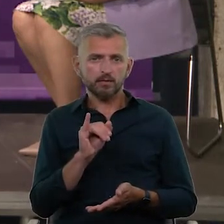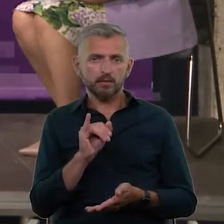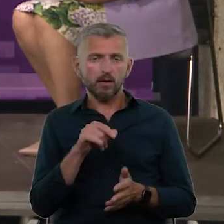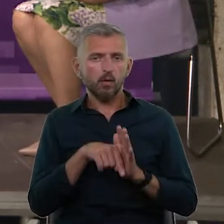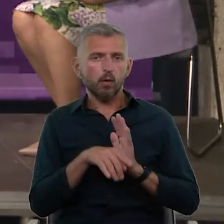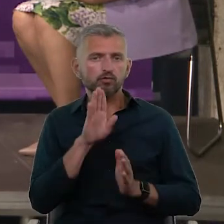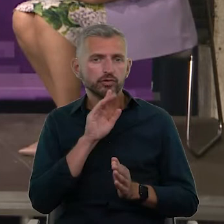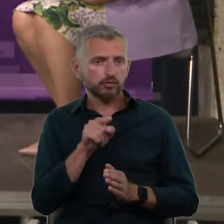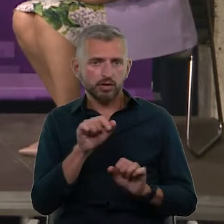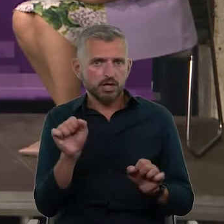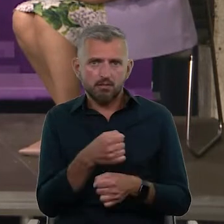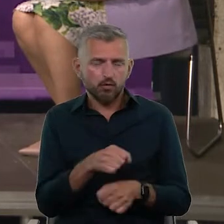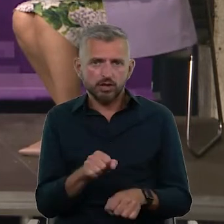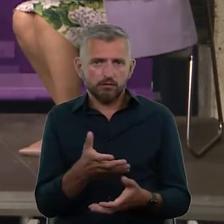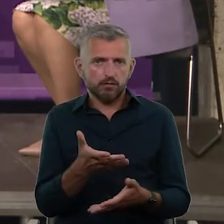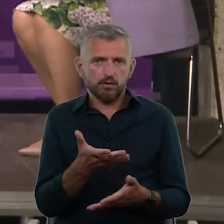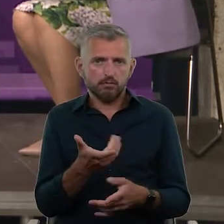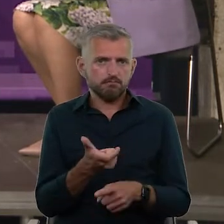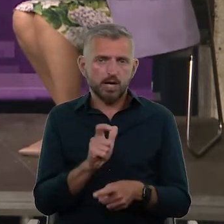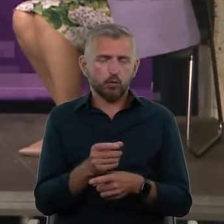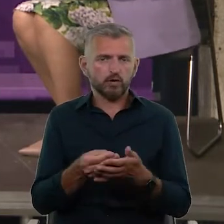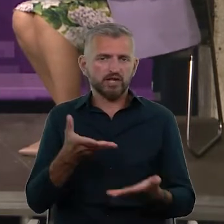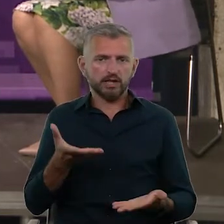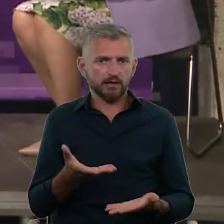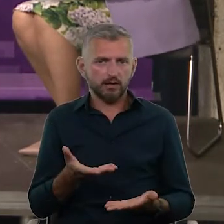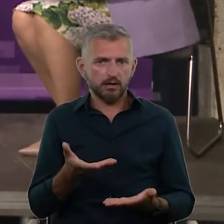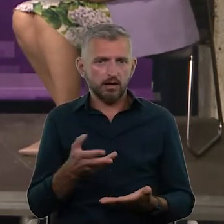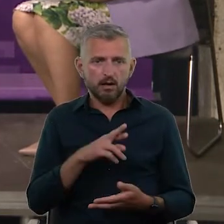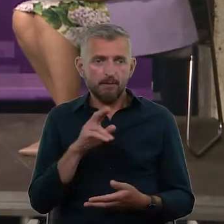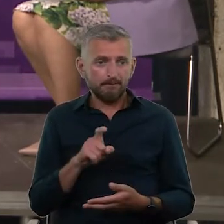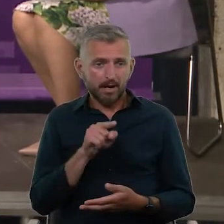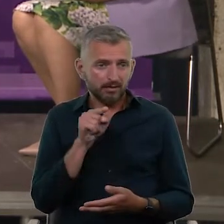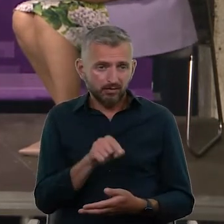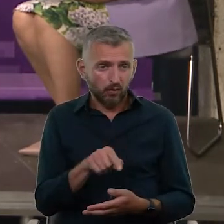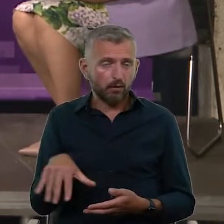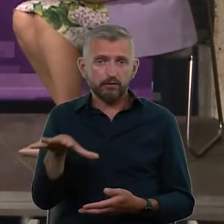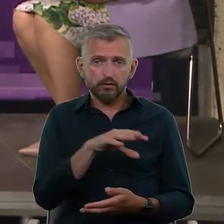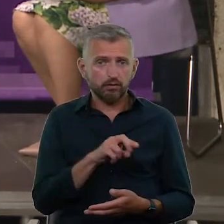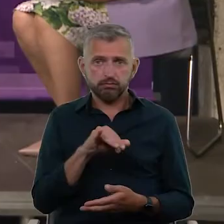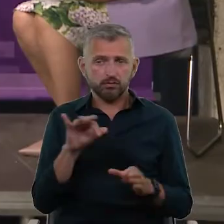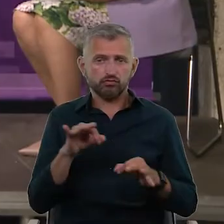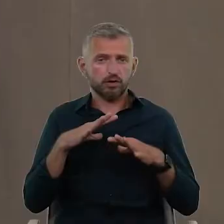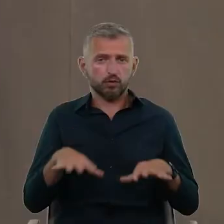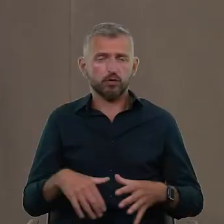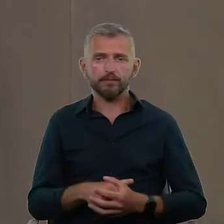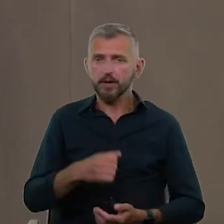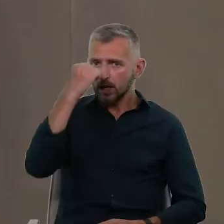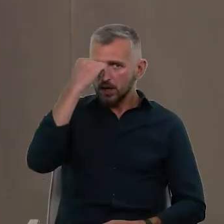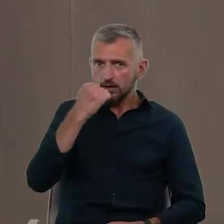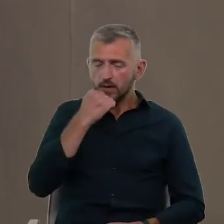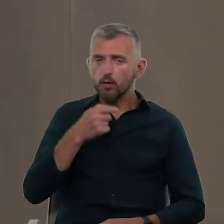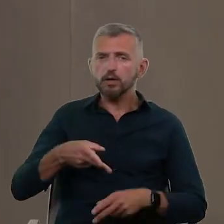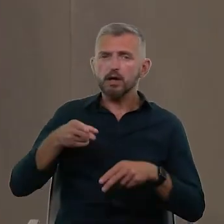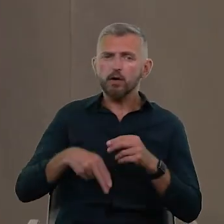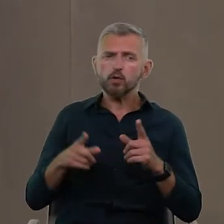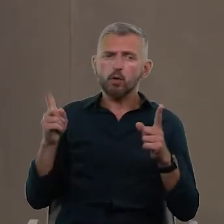роль жінки тут неможливо не переоцінити, тому що без цього всього нічого би не відбувалося. Дякую.